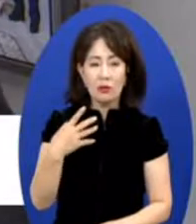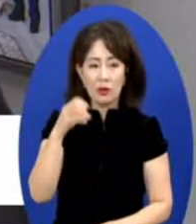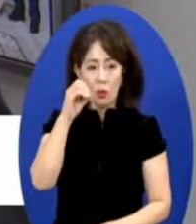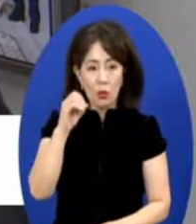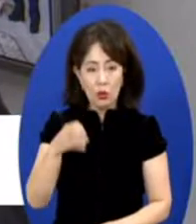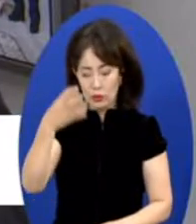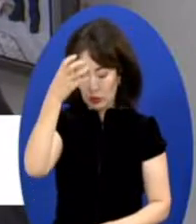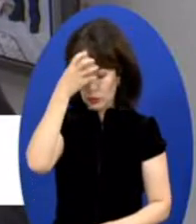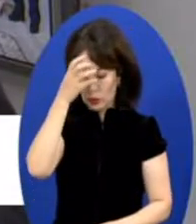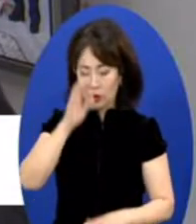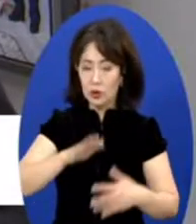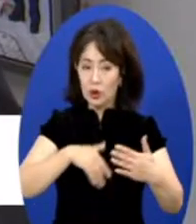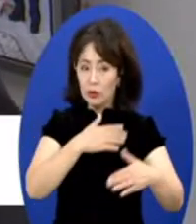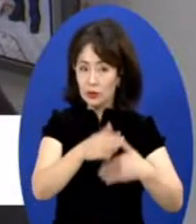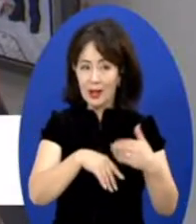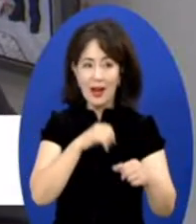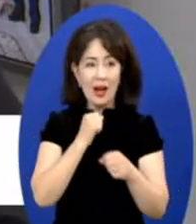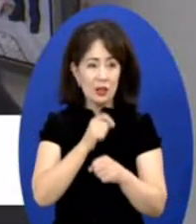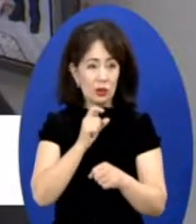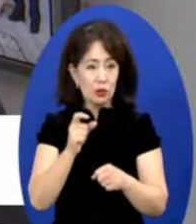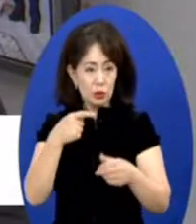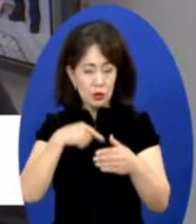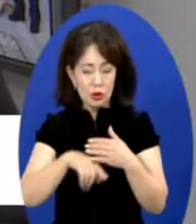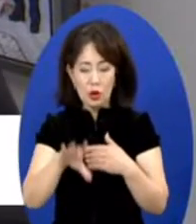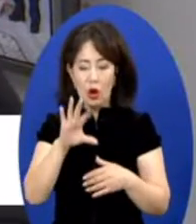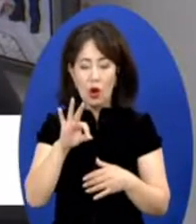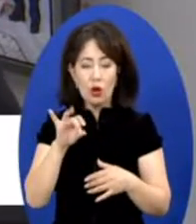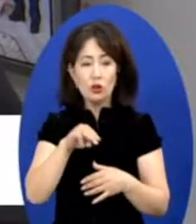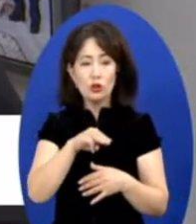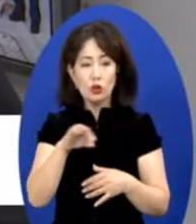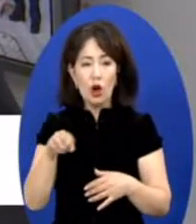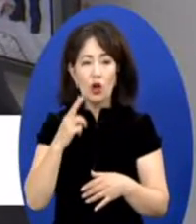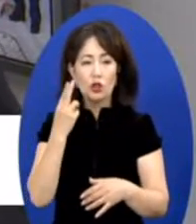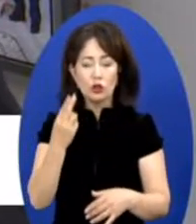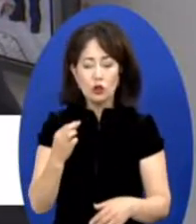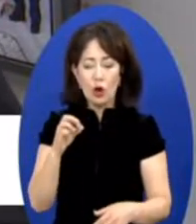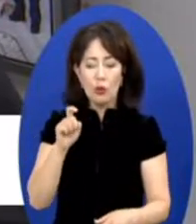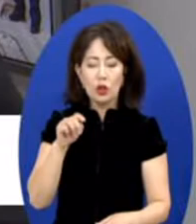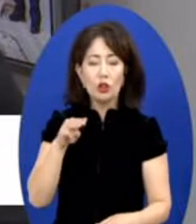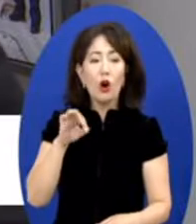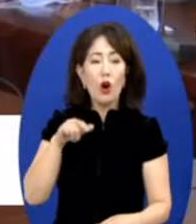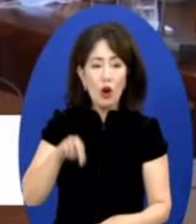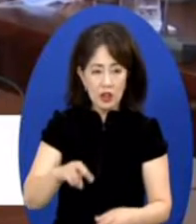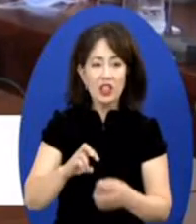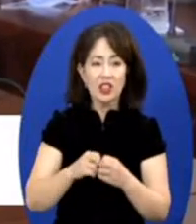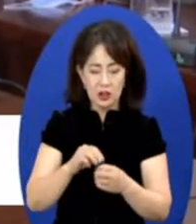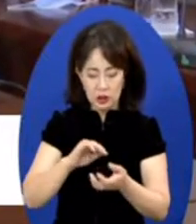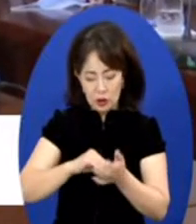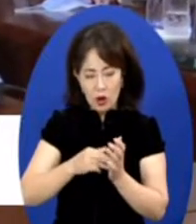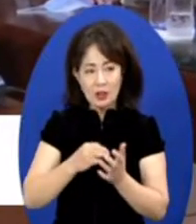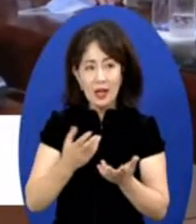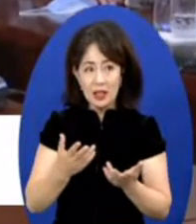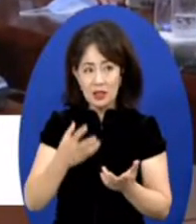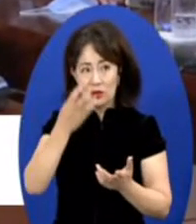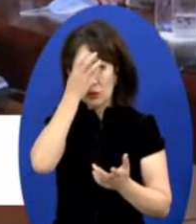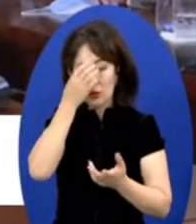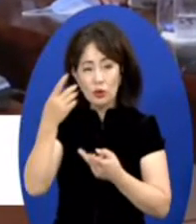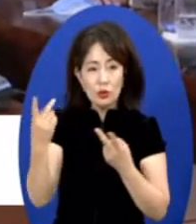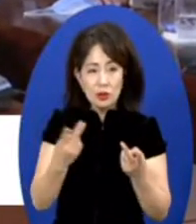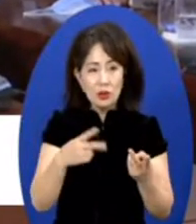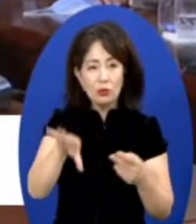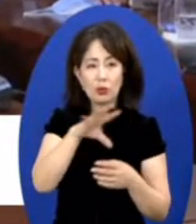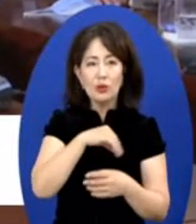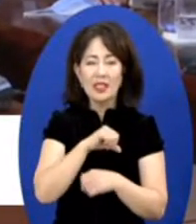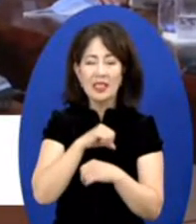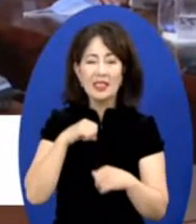орчим төрийн одоогийн одоо явж байгаа албан хаагчдаар бол оронтойны цонхтгал болох юм аталтай гэдэг тооцоол байгаа гарч байгаа юм байна. Төрийн бүх үйлчилгээг